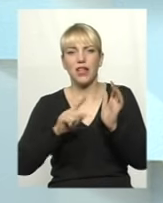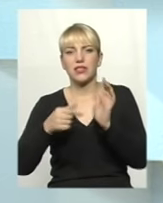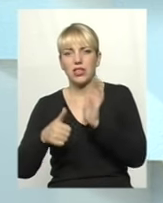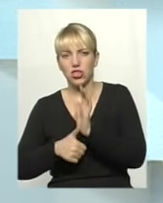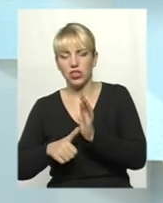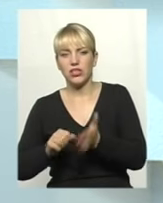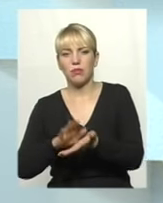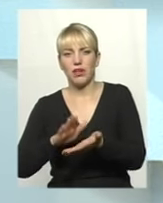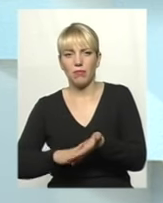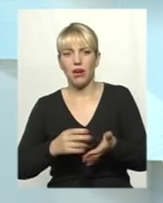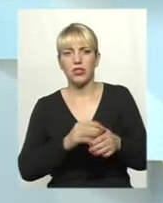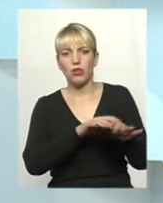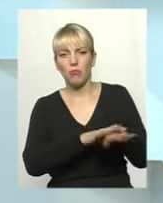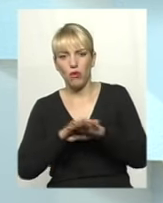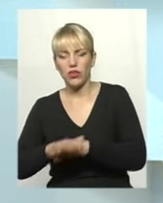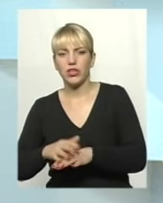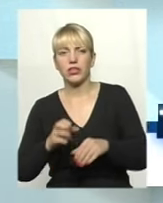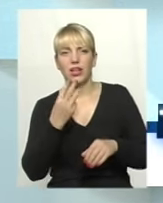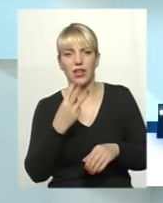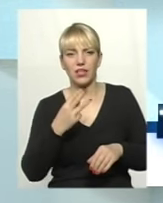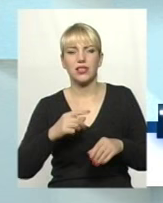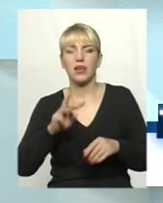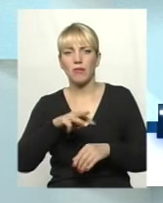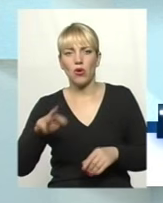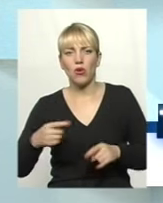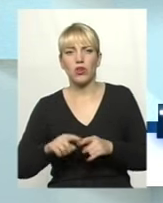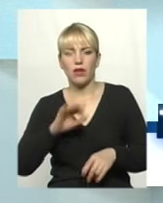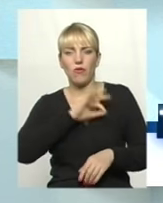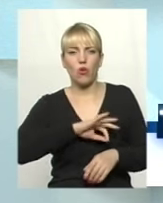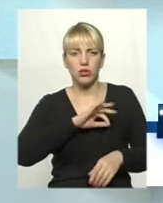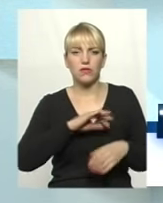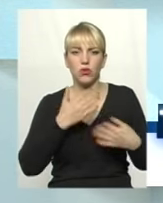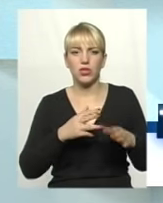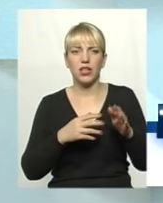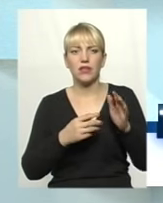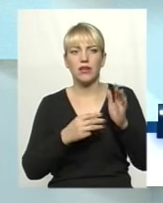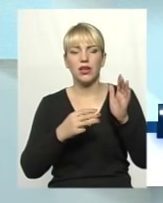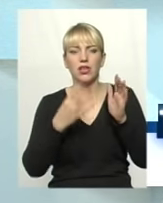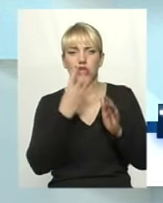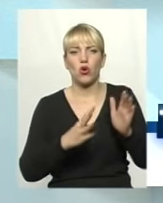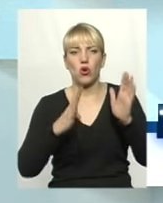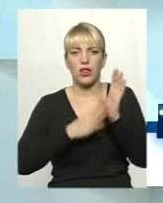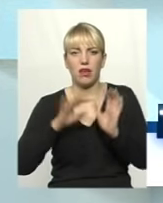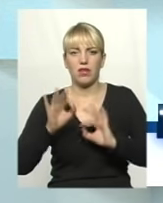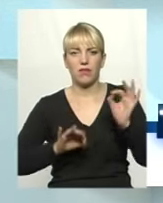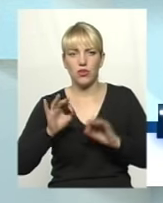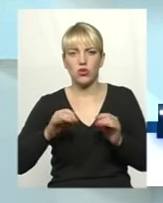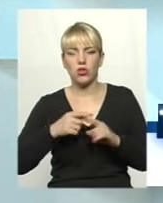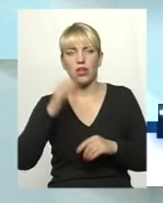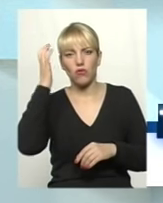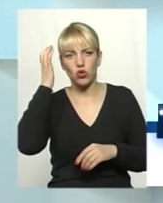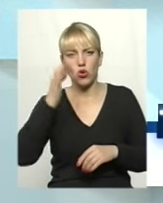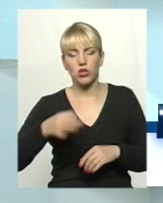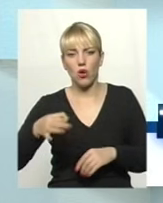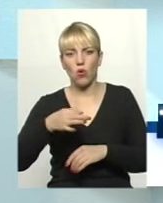передбачено, профінансовано 13,4 мільйона, освоєно 6,8 мільйонів або 49,9%. І Чорний